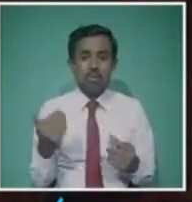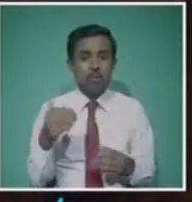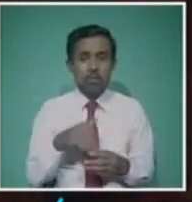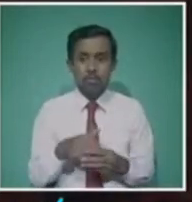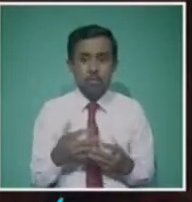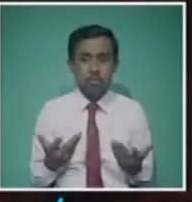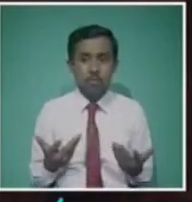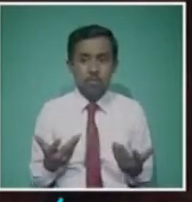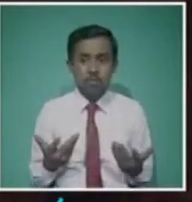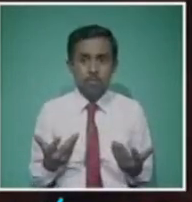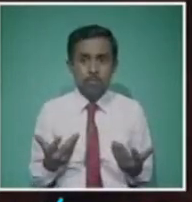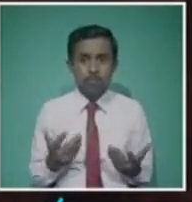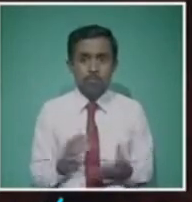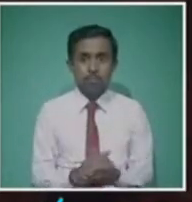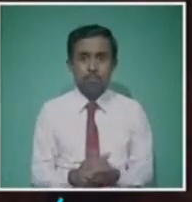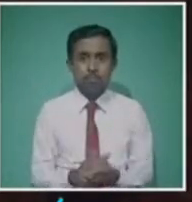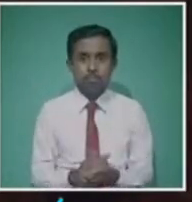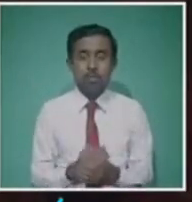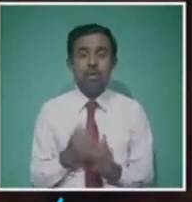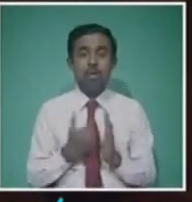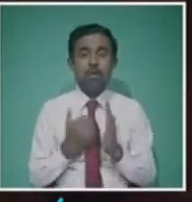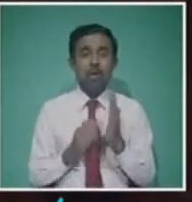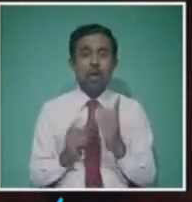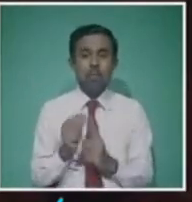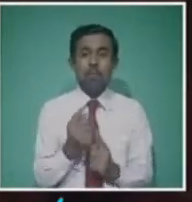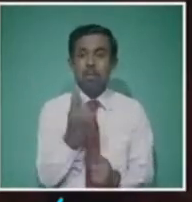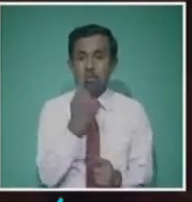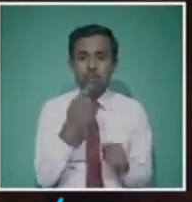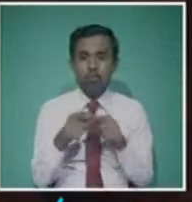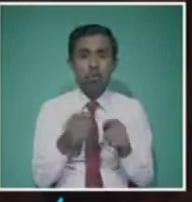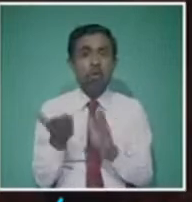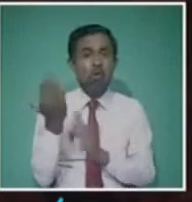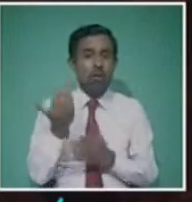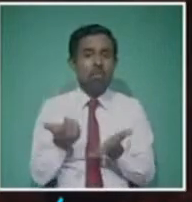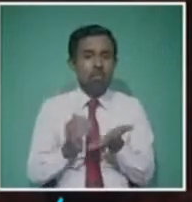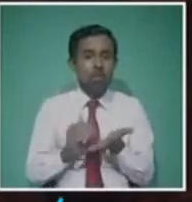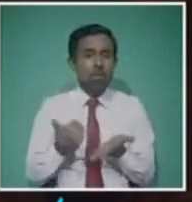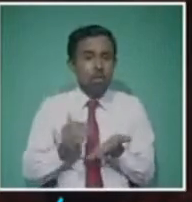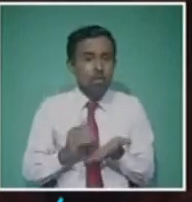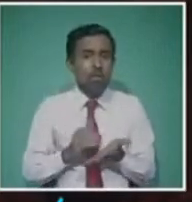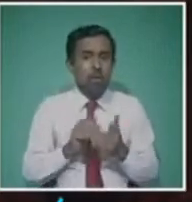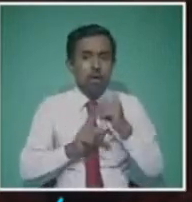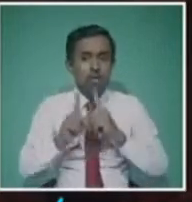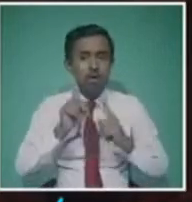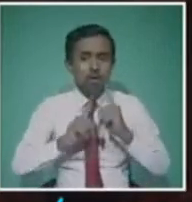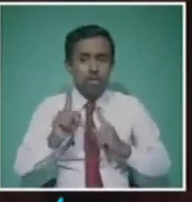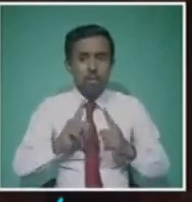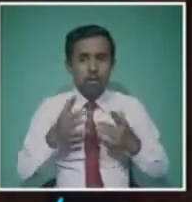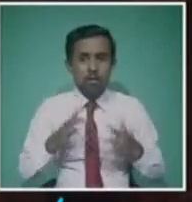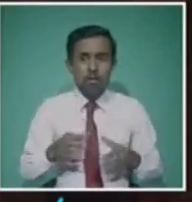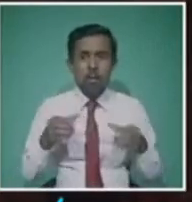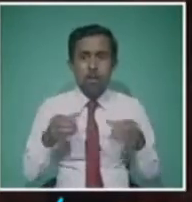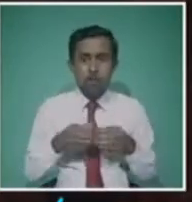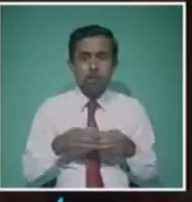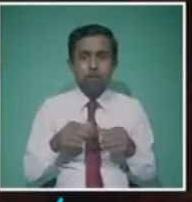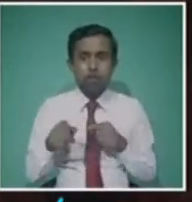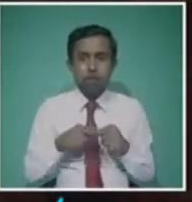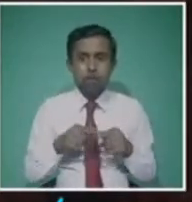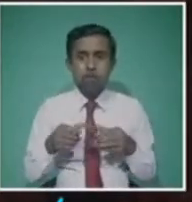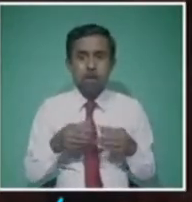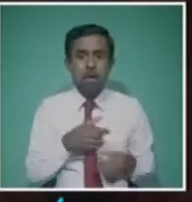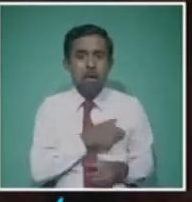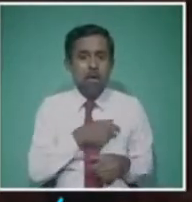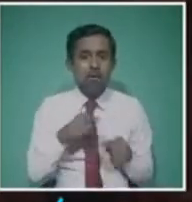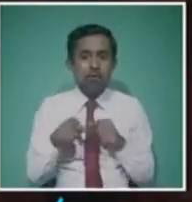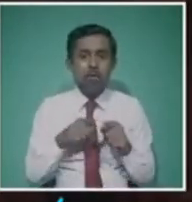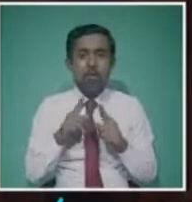සංශෝධනය. බරු අමාත්‍යමා සඳහන් කරපු ආකාරයට අවස්ථා ගණනාවක් කතා බහ කරලා පක්ෂ විදියට පක්ෂ නායකයන්